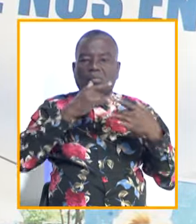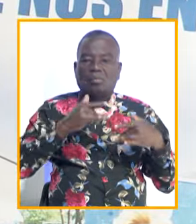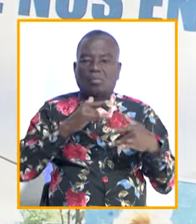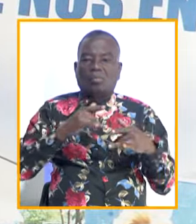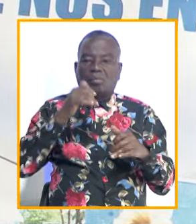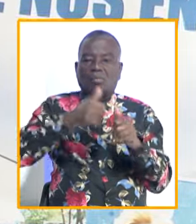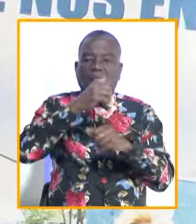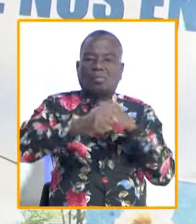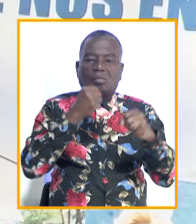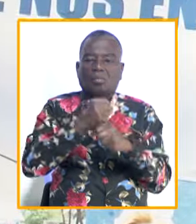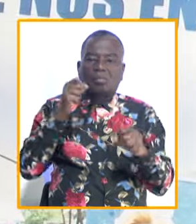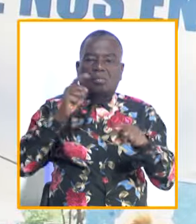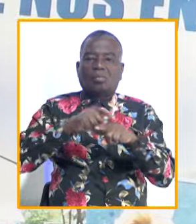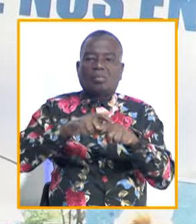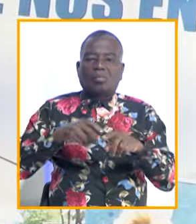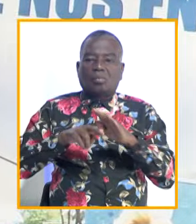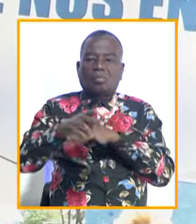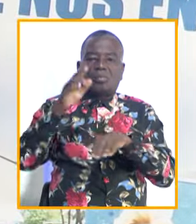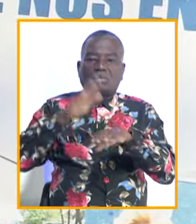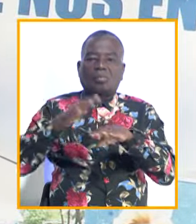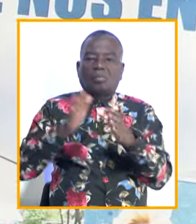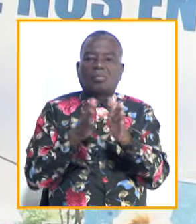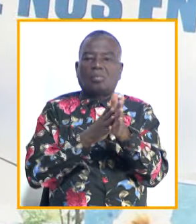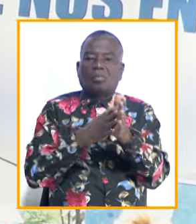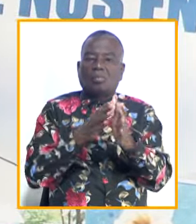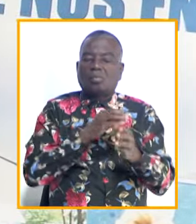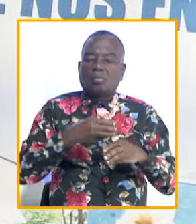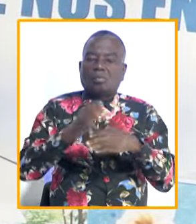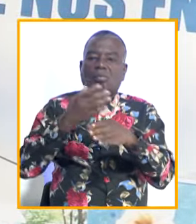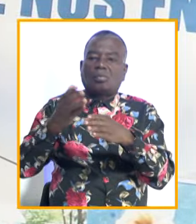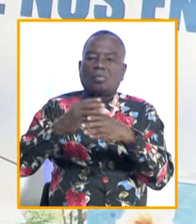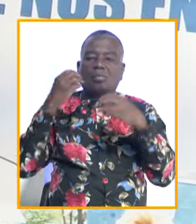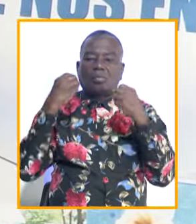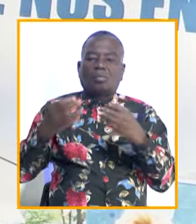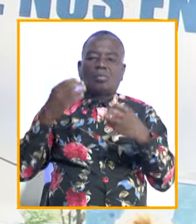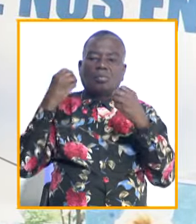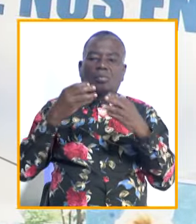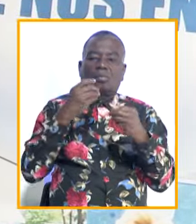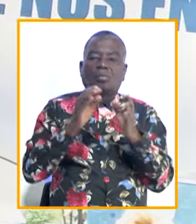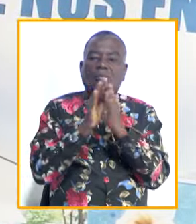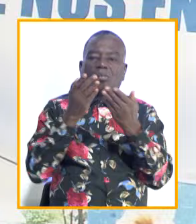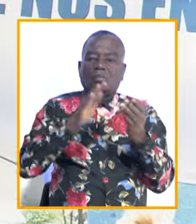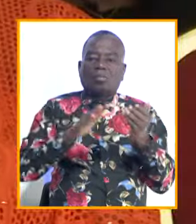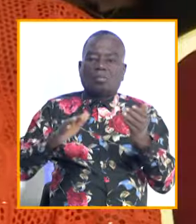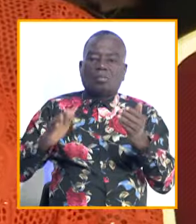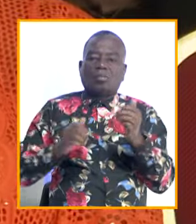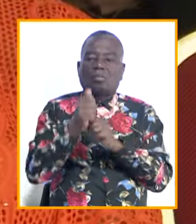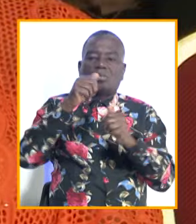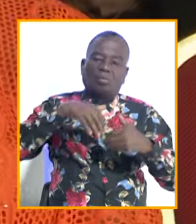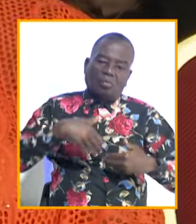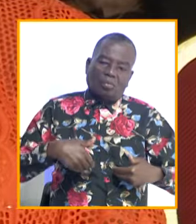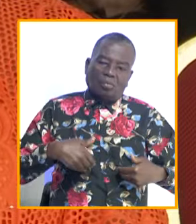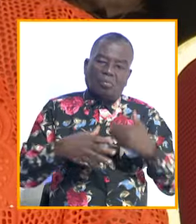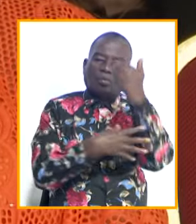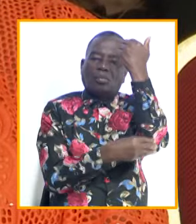de la rentrée scolaire, de distribuer gratuitement des dizaines de milliers de kits scolaires aux enfants les plus